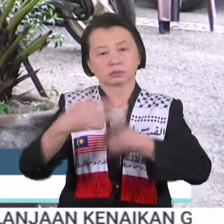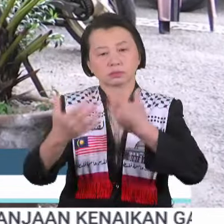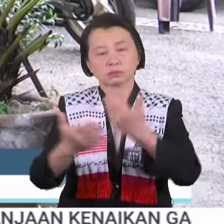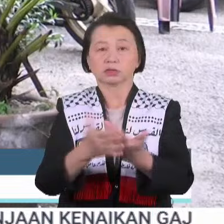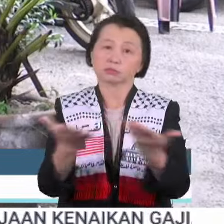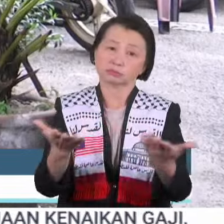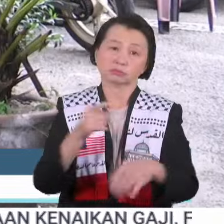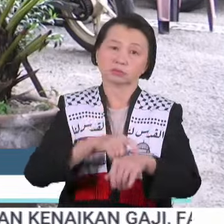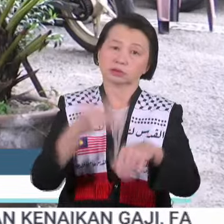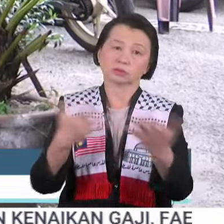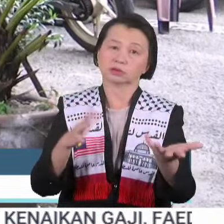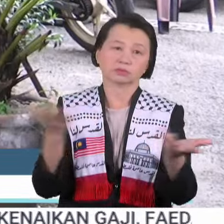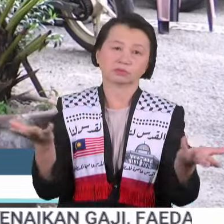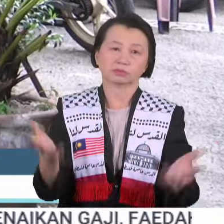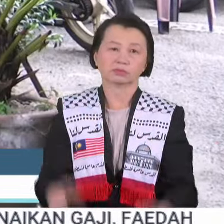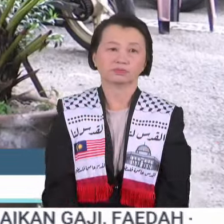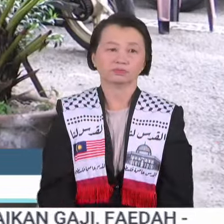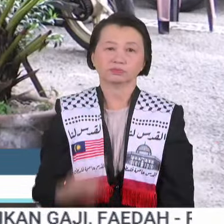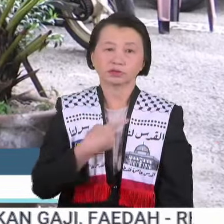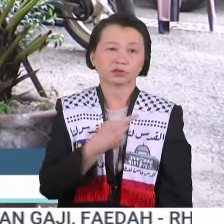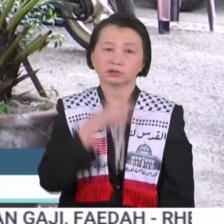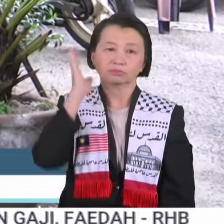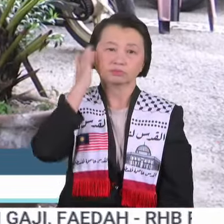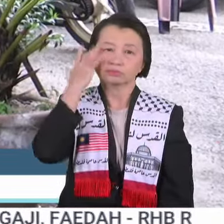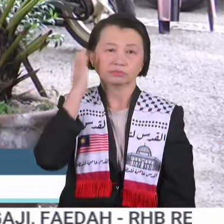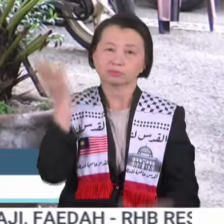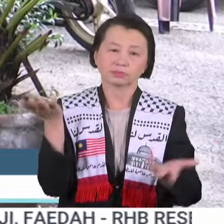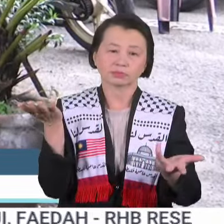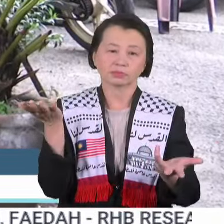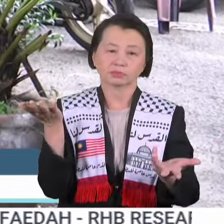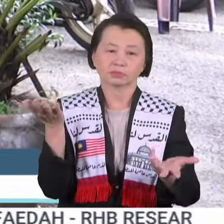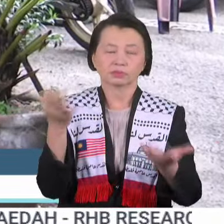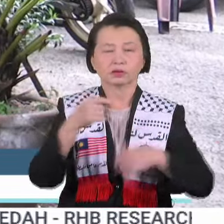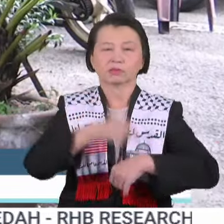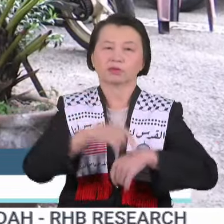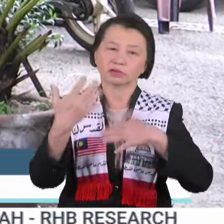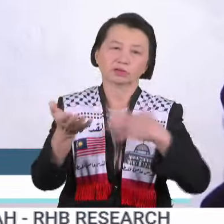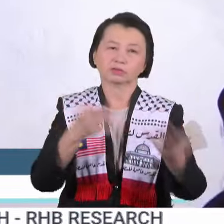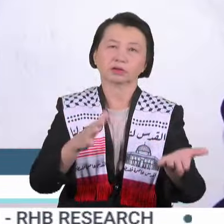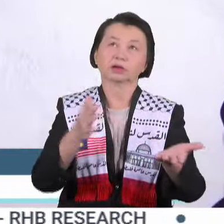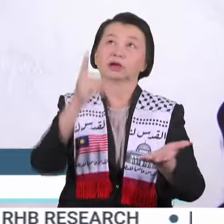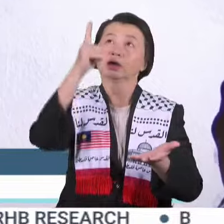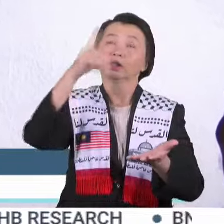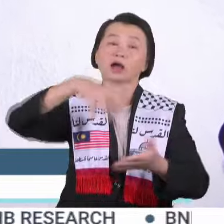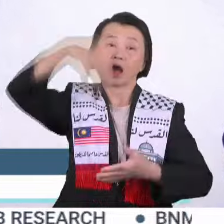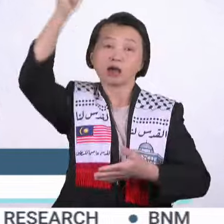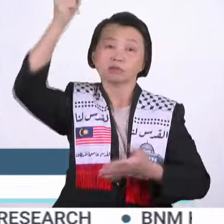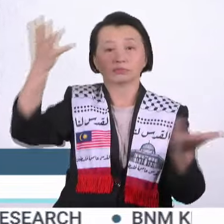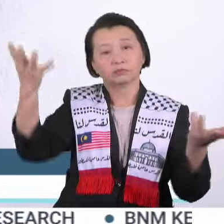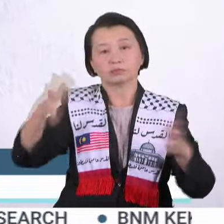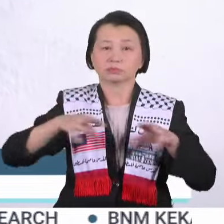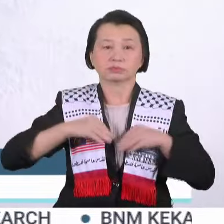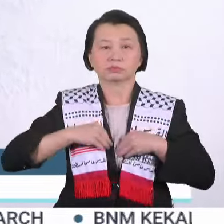dia. Kita pun tak tahu. Sampai masa dia. Kita keredah lah.